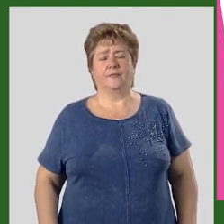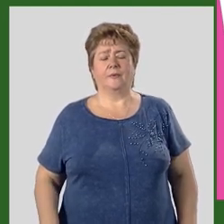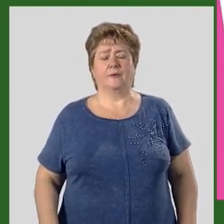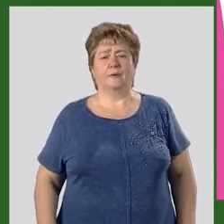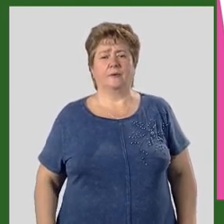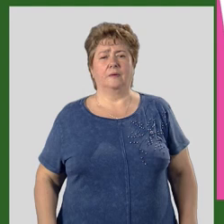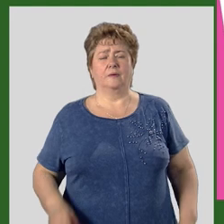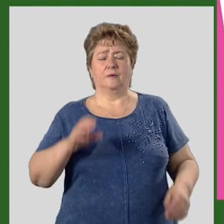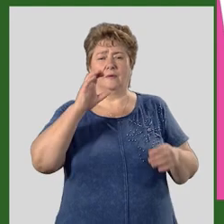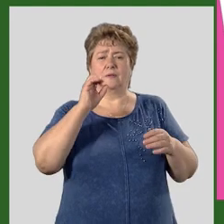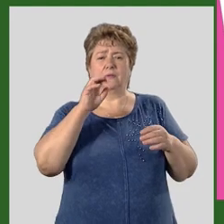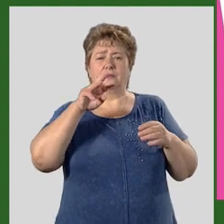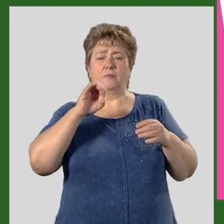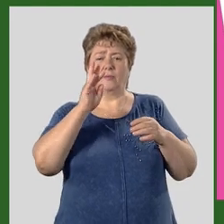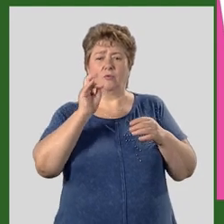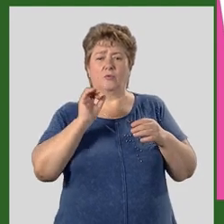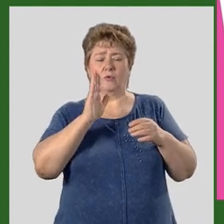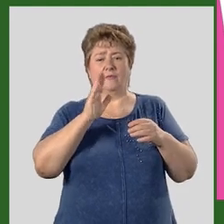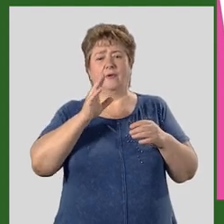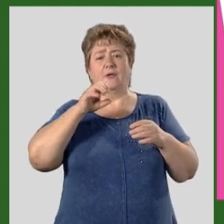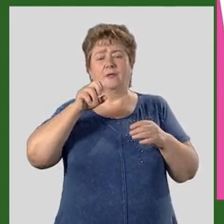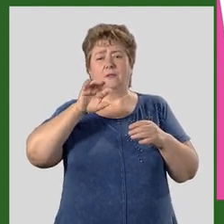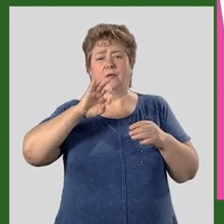Петр Петрович Семенов-Тяньшанский.